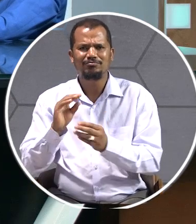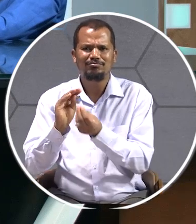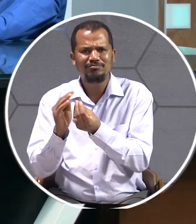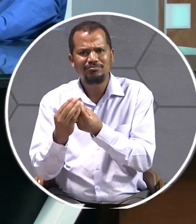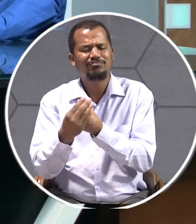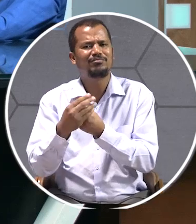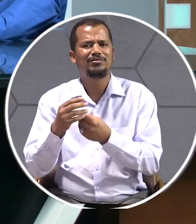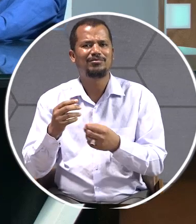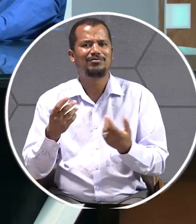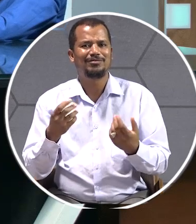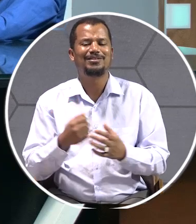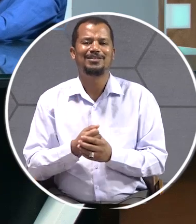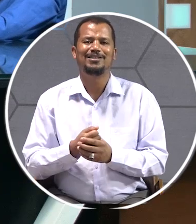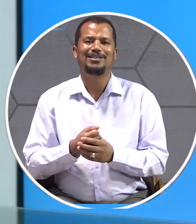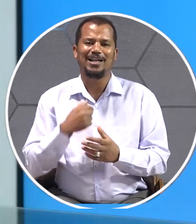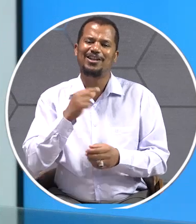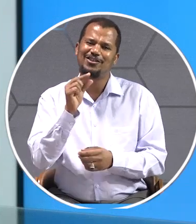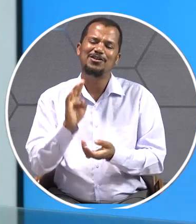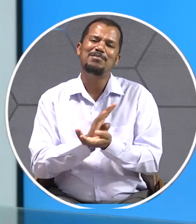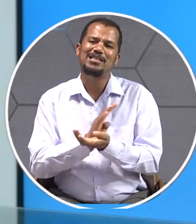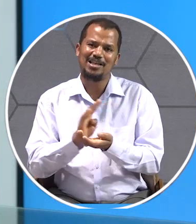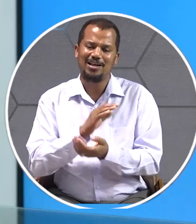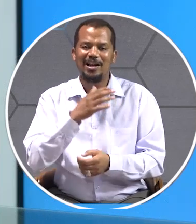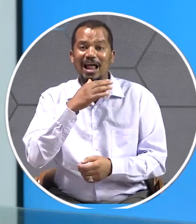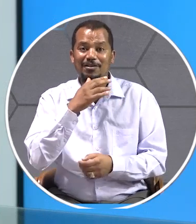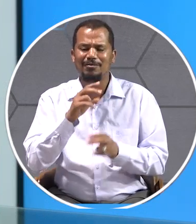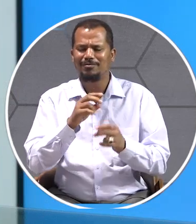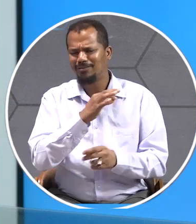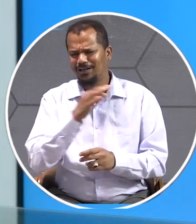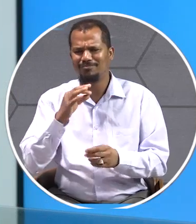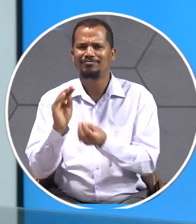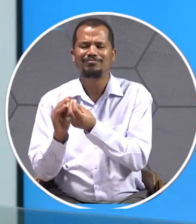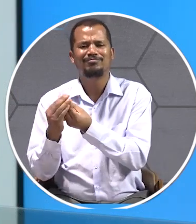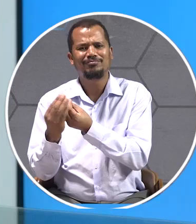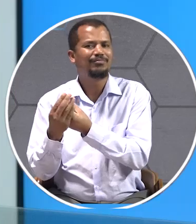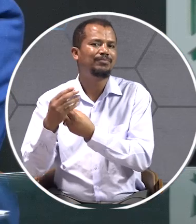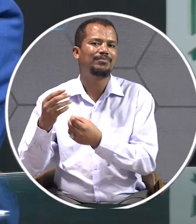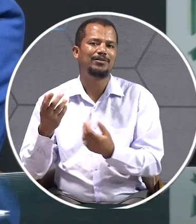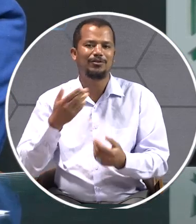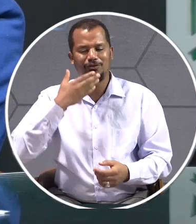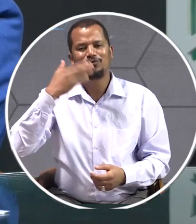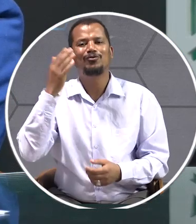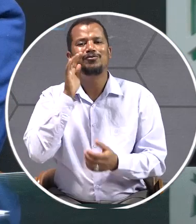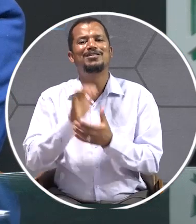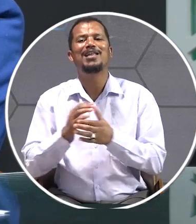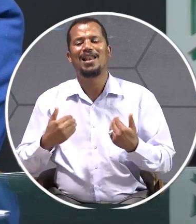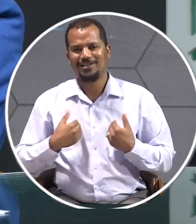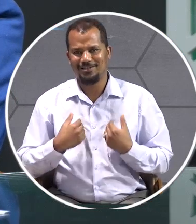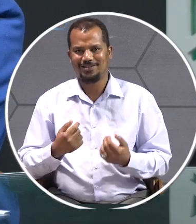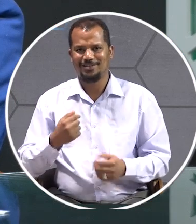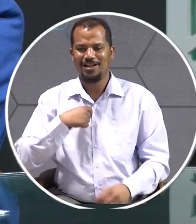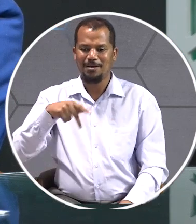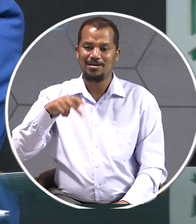እኔ ትንሽ ቢዚ ስለምሆን በደንብ አድርጋ ሼፕ አድርጋቸዋለች። ጥሩ ባለቤት ነው ያለችኝ።